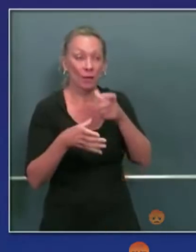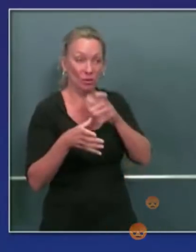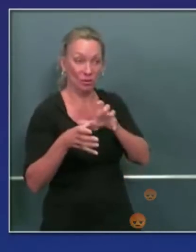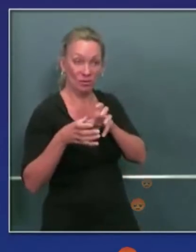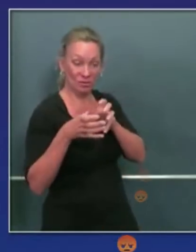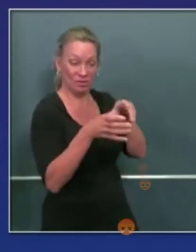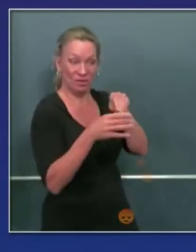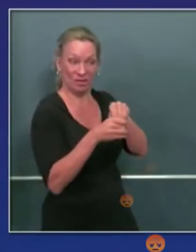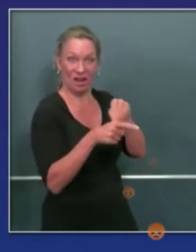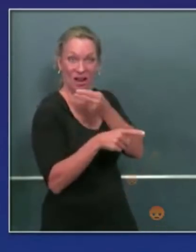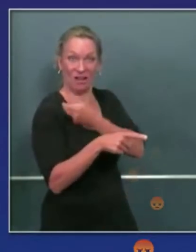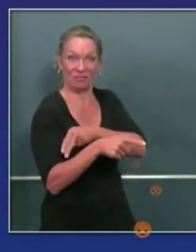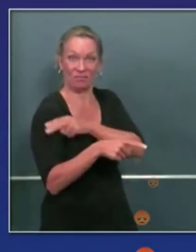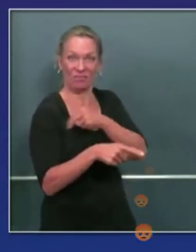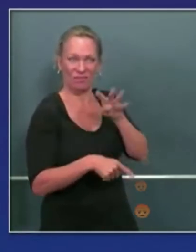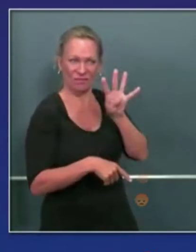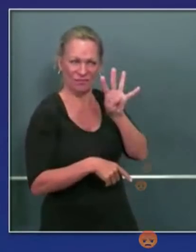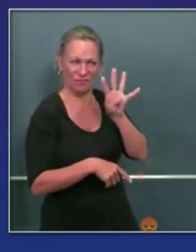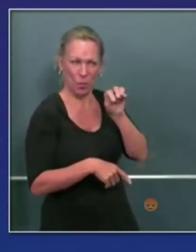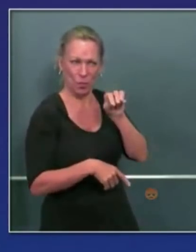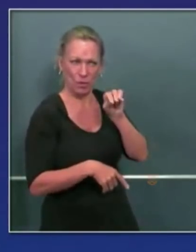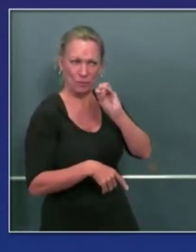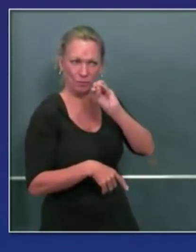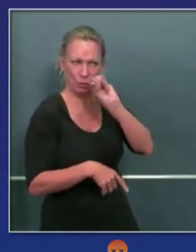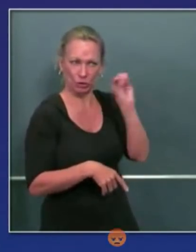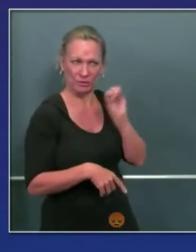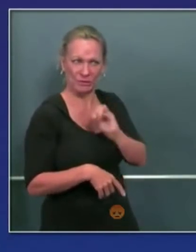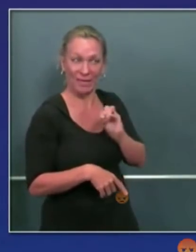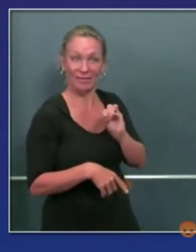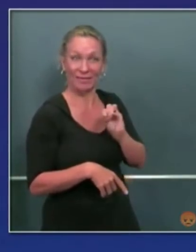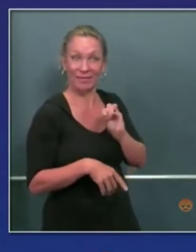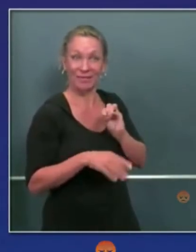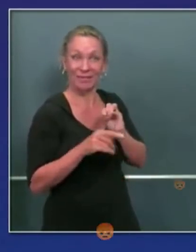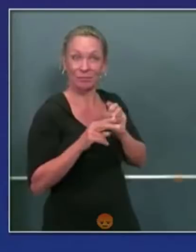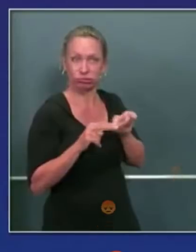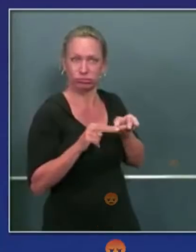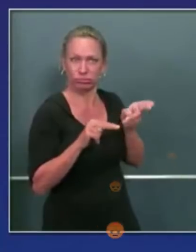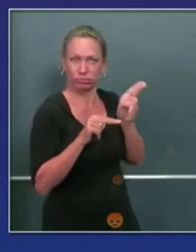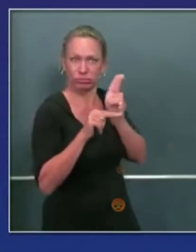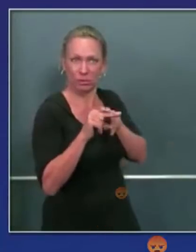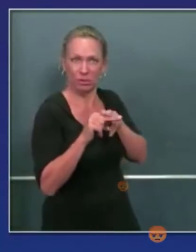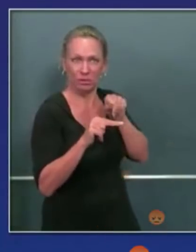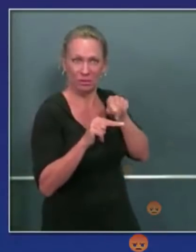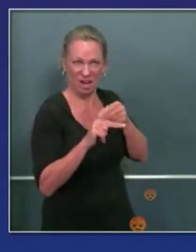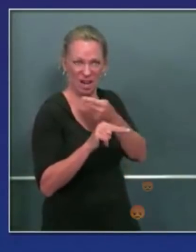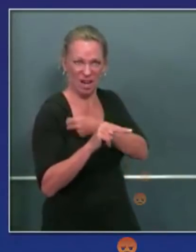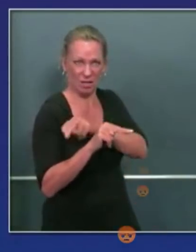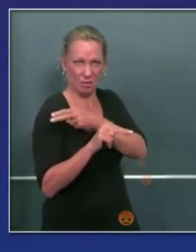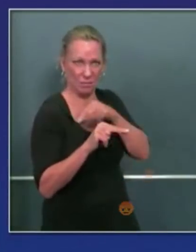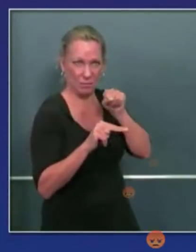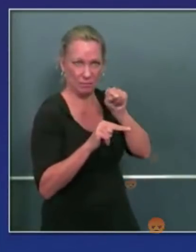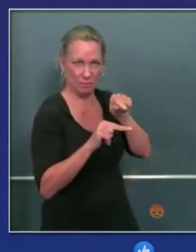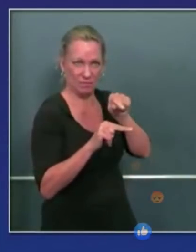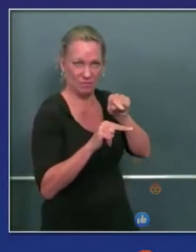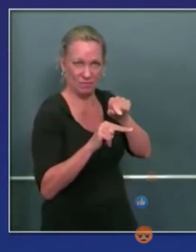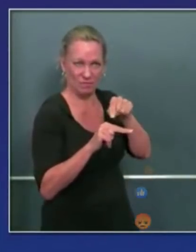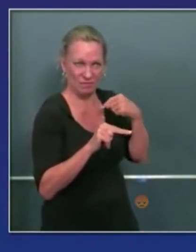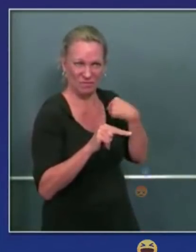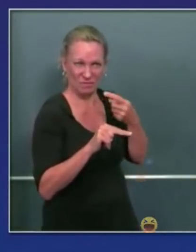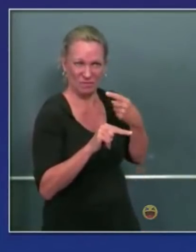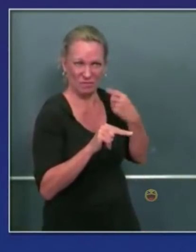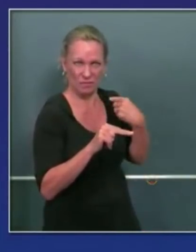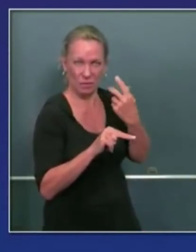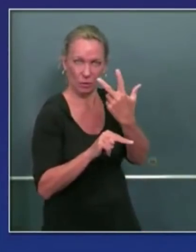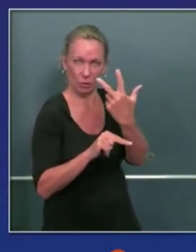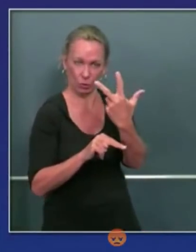Ở trên màn ảnh thì chúng ta thấy This one due to local jail outbreaks, những cái nơi khác skilled nhau ở nursing facility California outbreaks, as